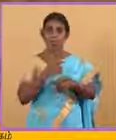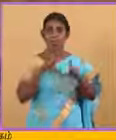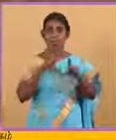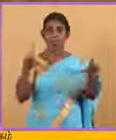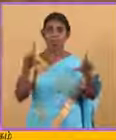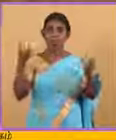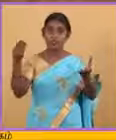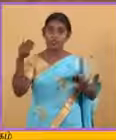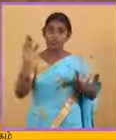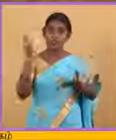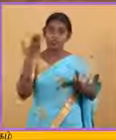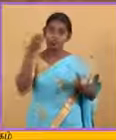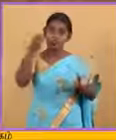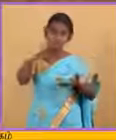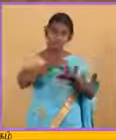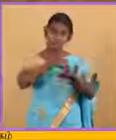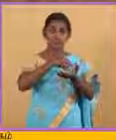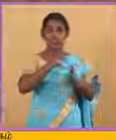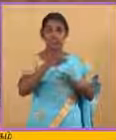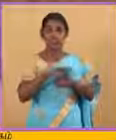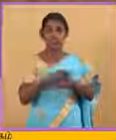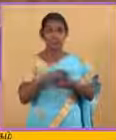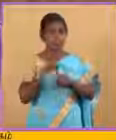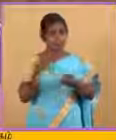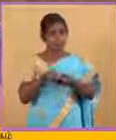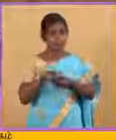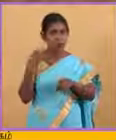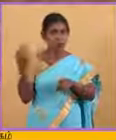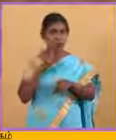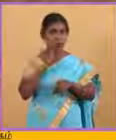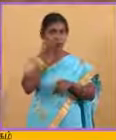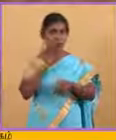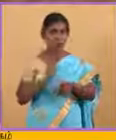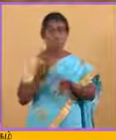வச்சுருக்காங்க. இப்போ சொல்லுங்கள் மாணவர்களே, புதிய சொற்கள் வேணுமா வேண்டாமா?